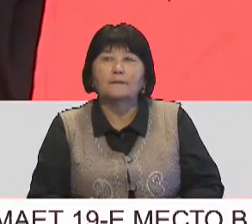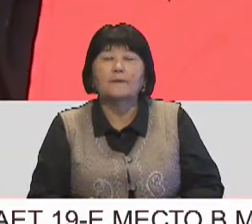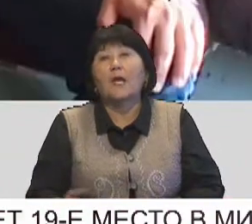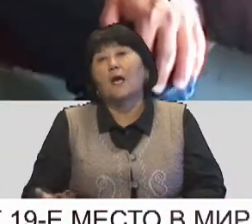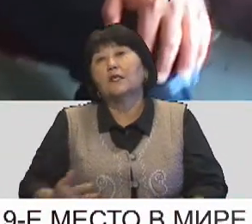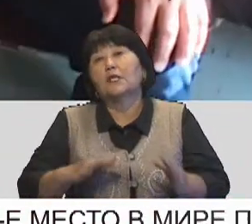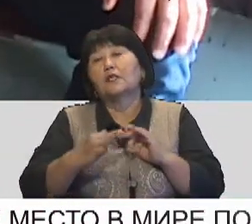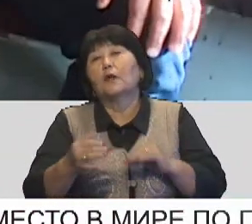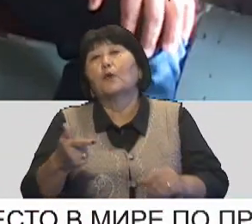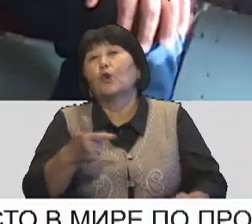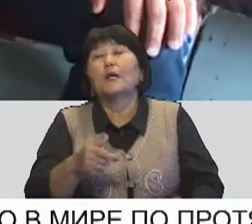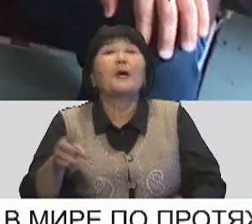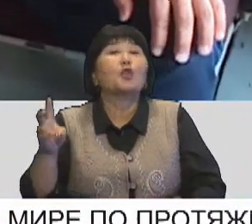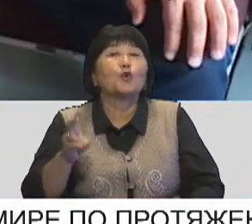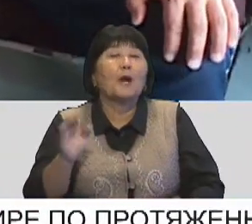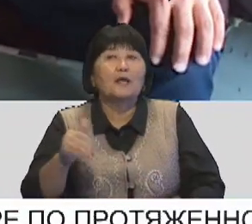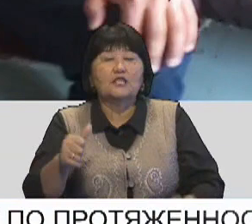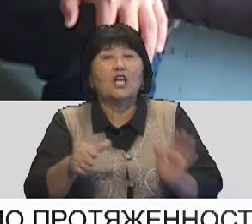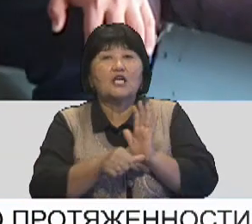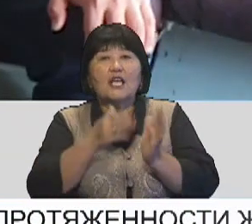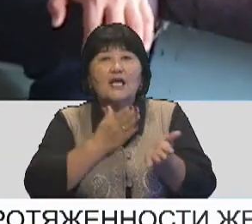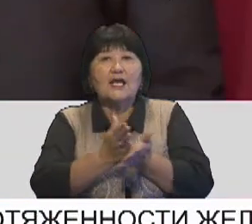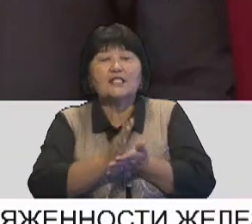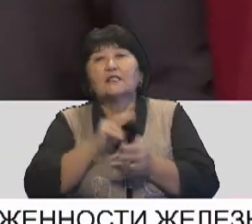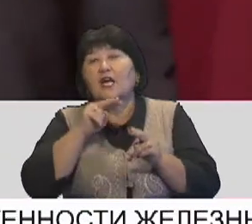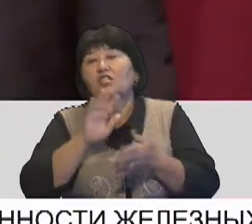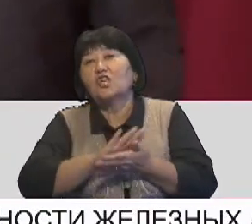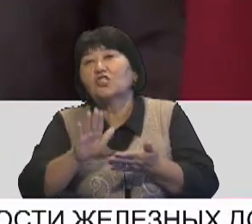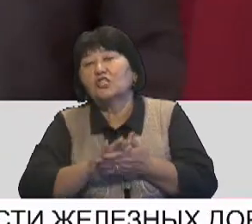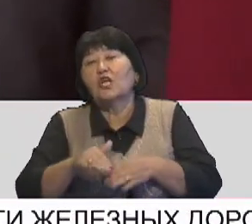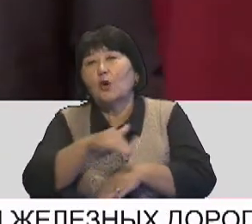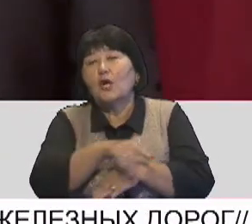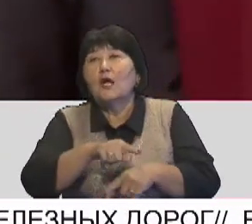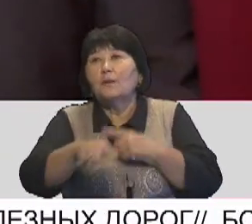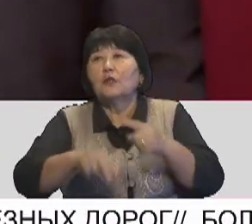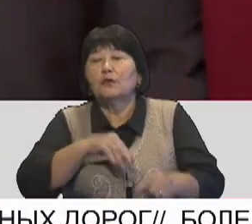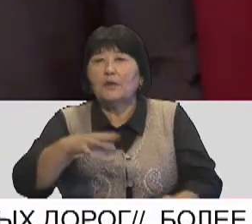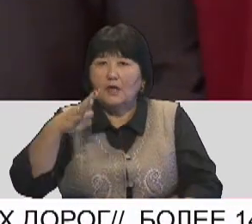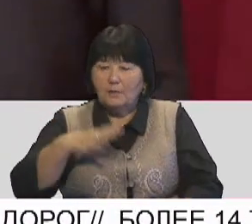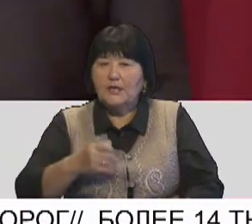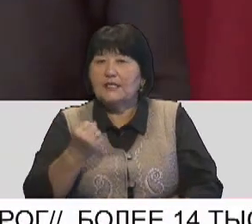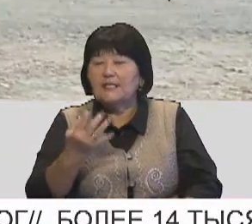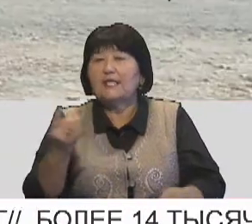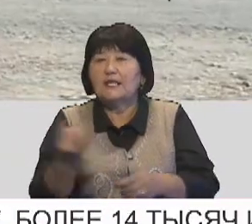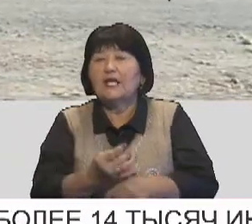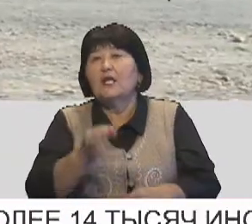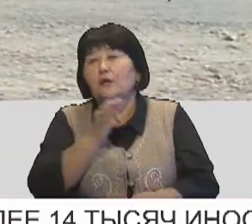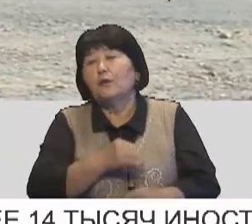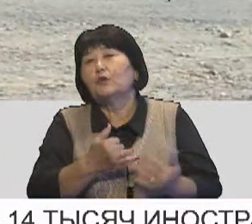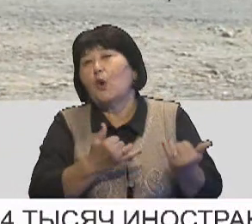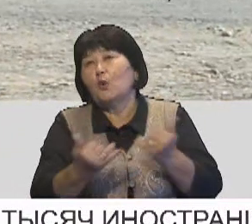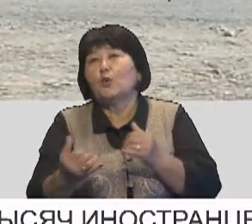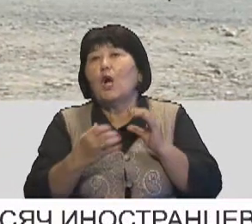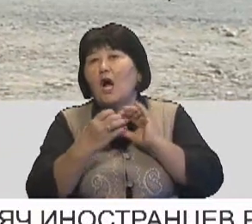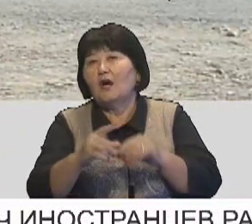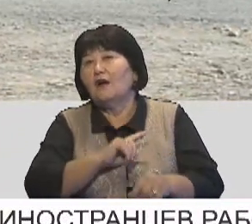Жители поселка Гульнафис Нурмаханова уже 6 лет следят за чистотой улиц. В процессе работы ей приходится по несколько раз пользоваться услугами